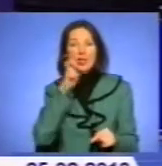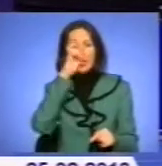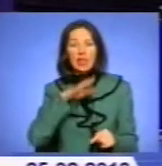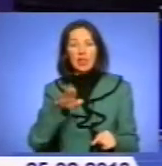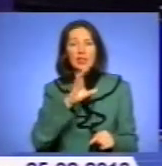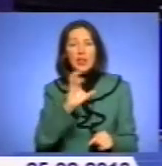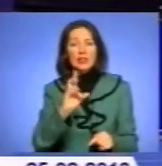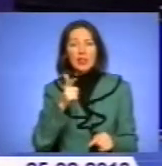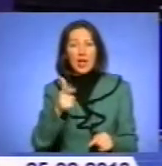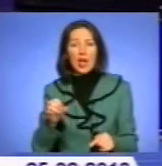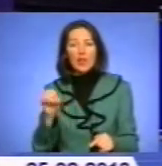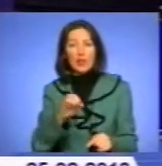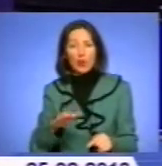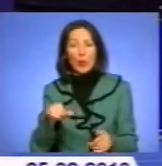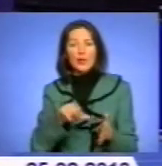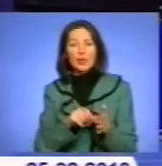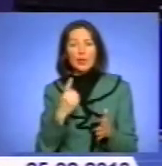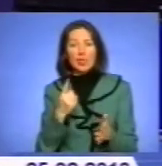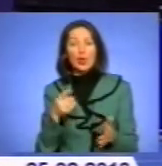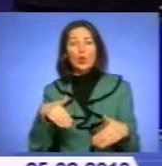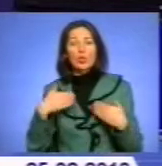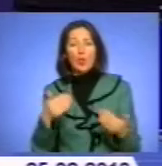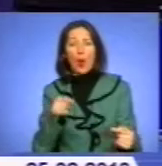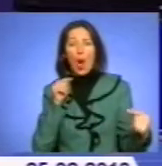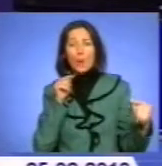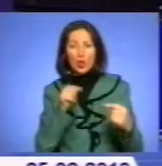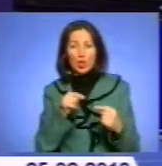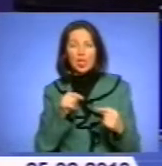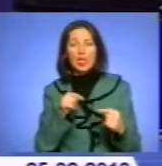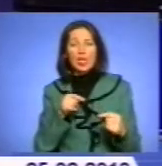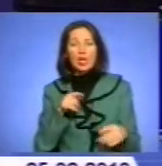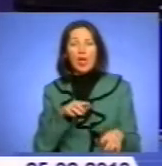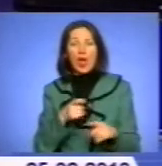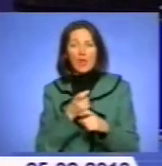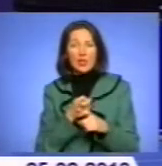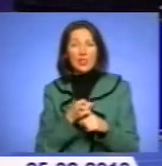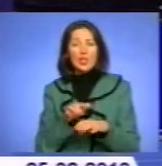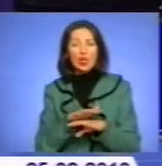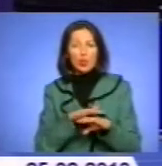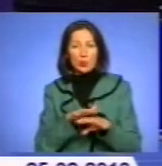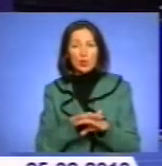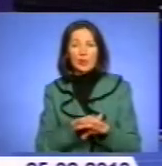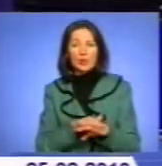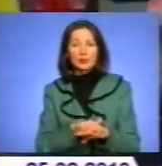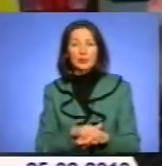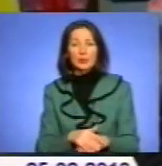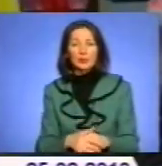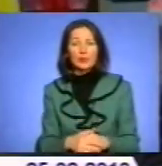Європи – виступили з єдиною ініціативою – протидіяти фашизації суспільства. Деталі у нашому сюжеті.